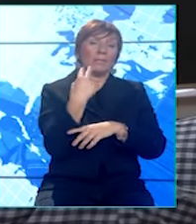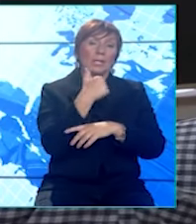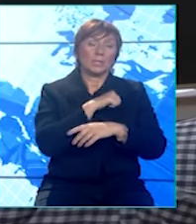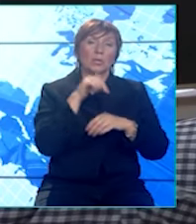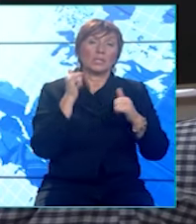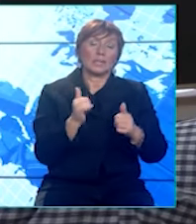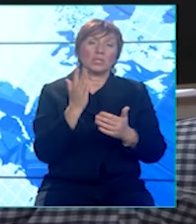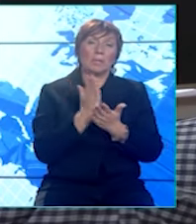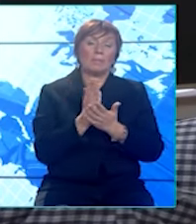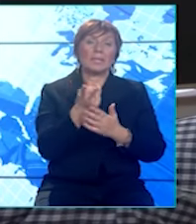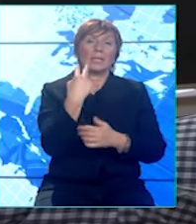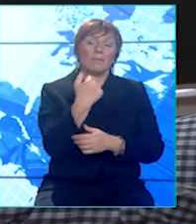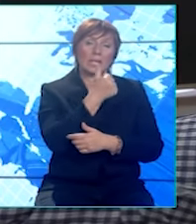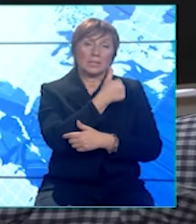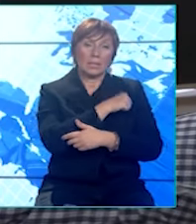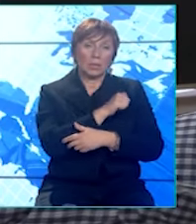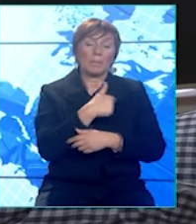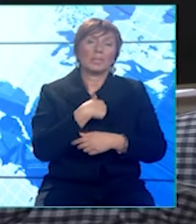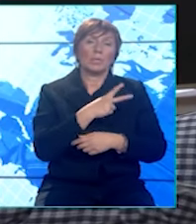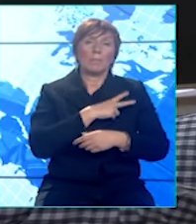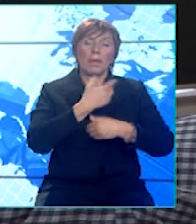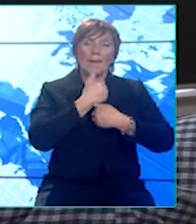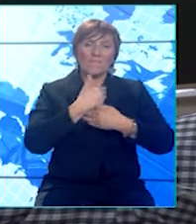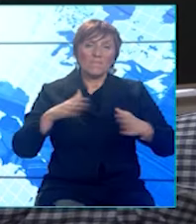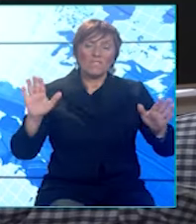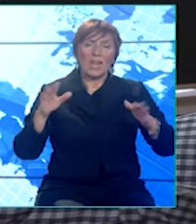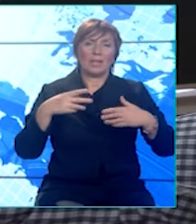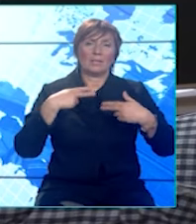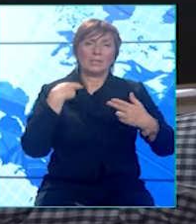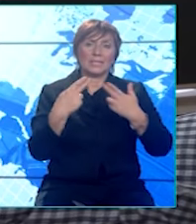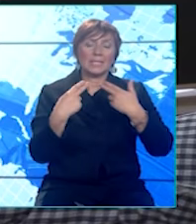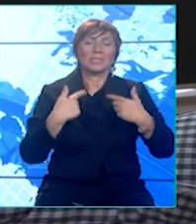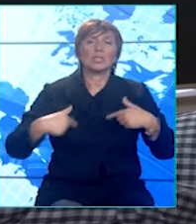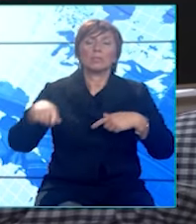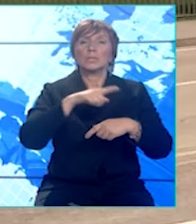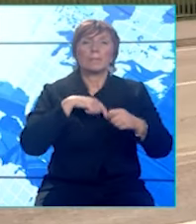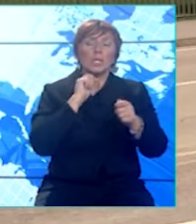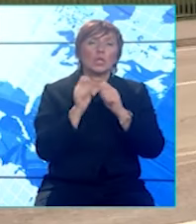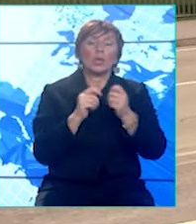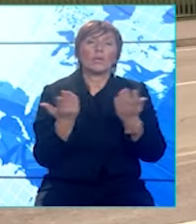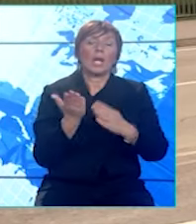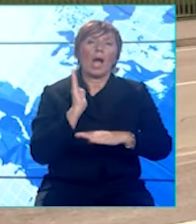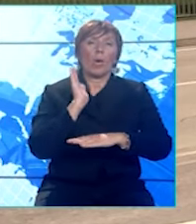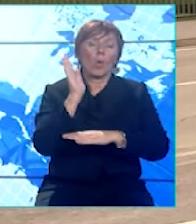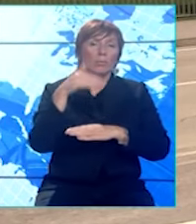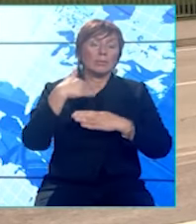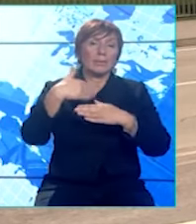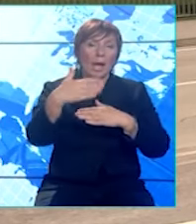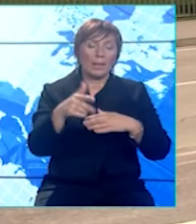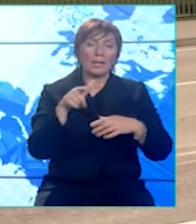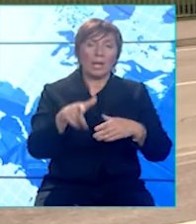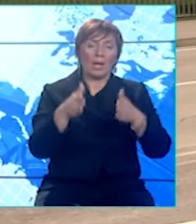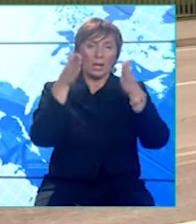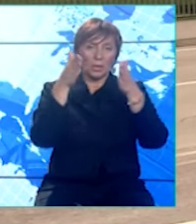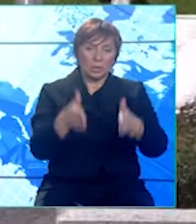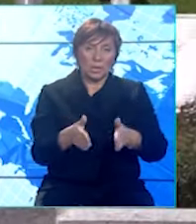će biti 20 godina kako smo to. Onda ćemo imati jedan veliki zajednički sastanak gdje ćemo se dogovoriti kako dalje. Ove godine će na kolektivnoj dženazi